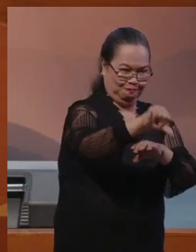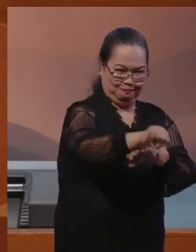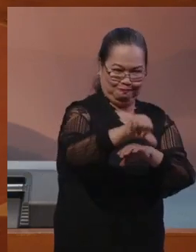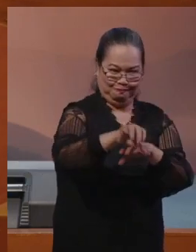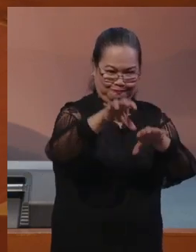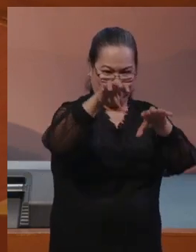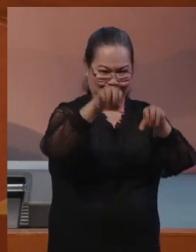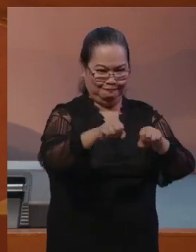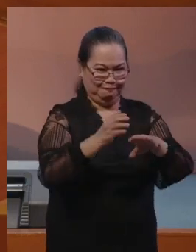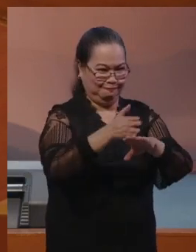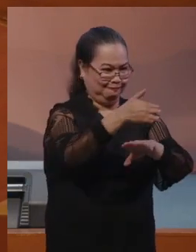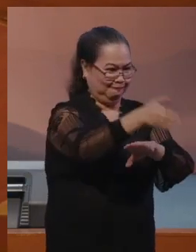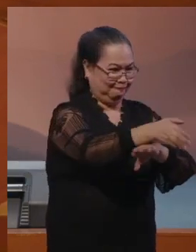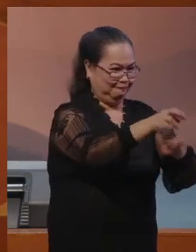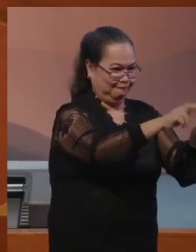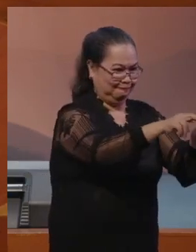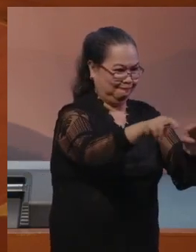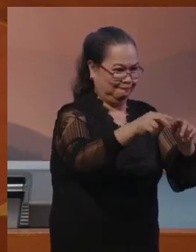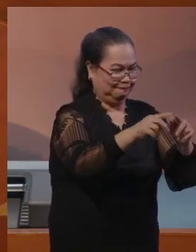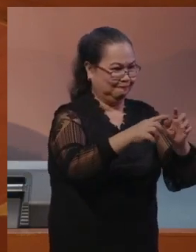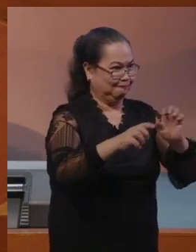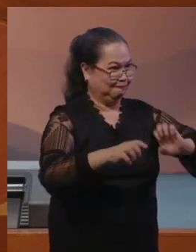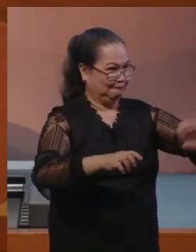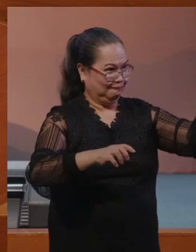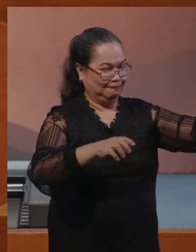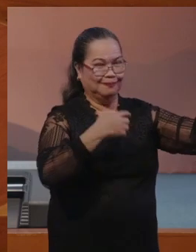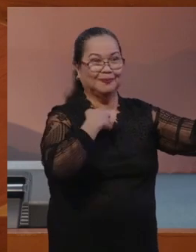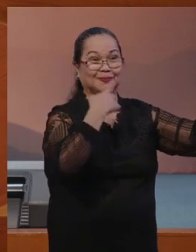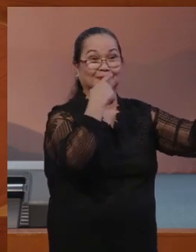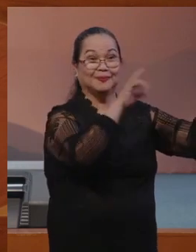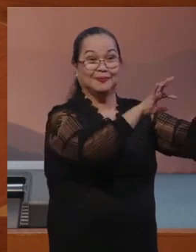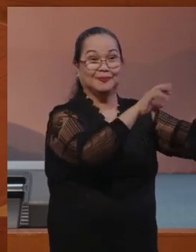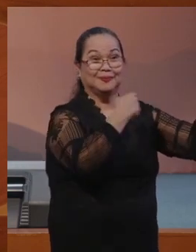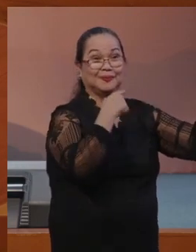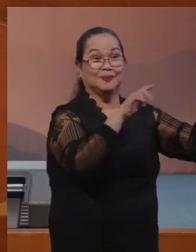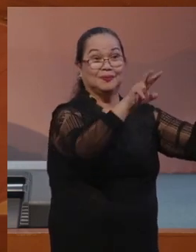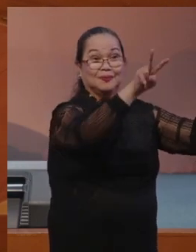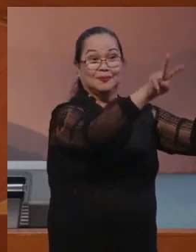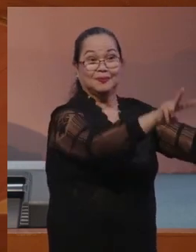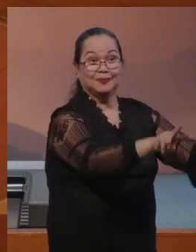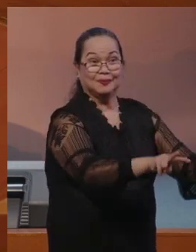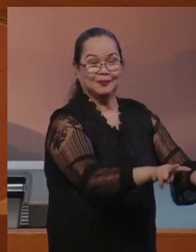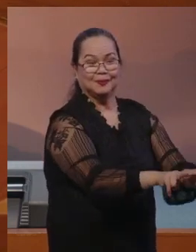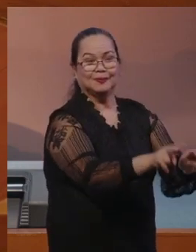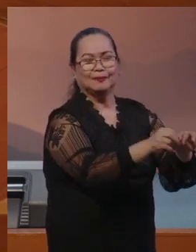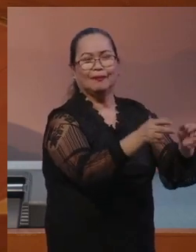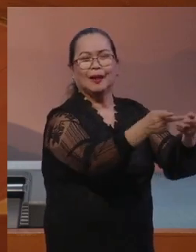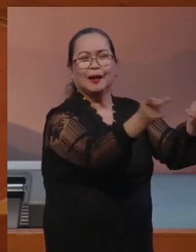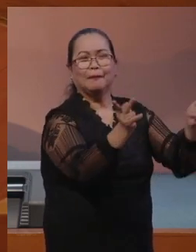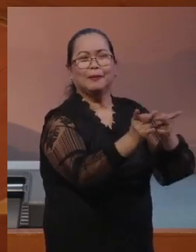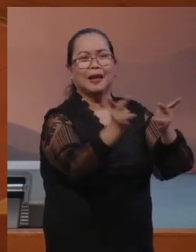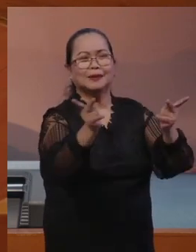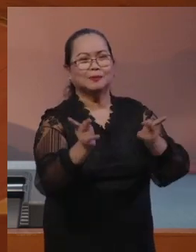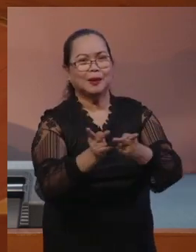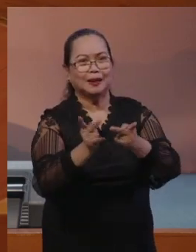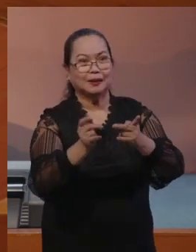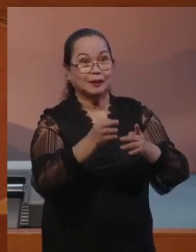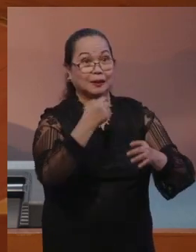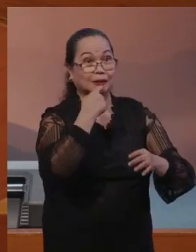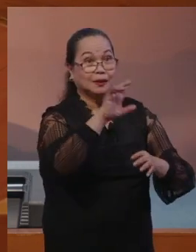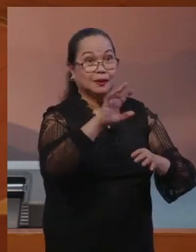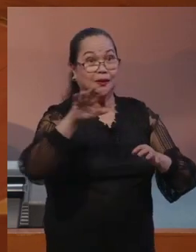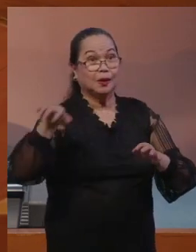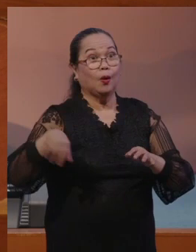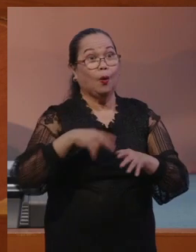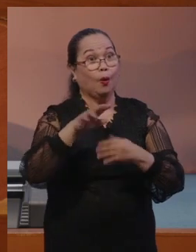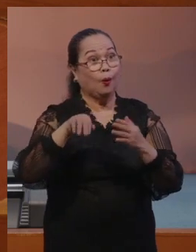beyond the Jordan toward the sunrise, the eastern Jordan valley, from the valley of the Arnon to Mount Hermon,